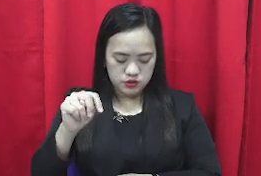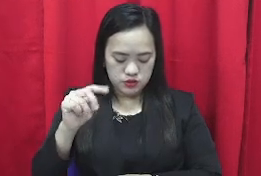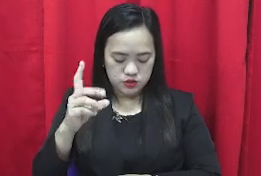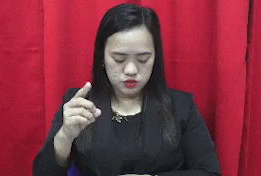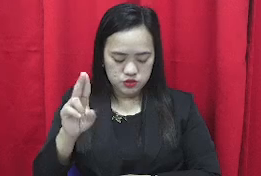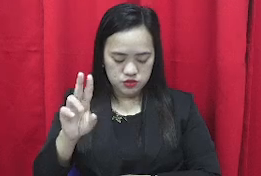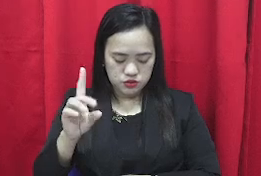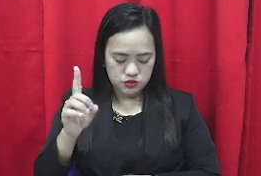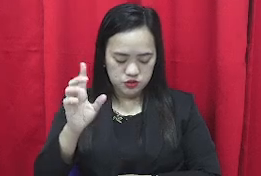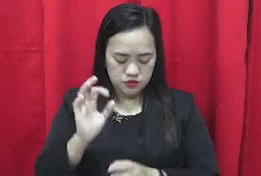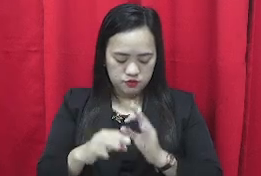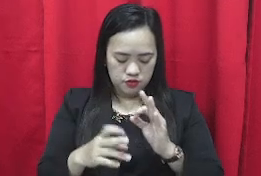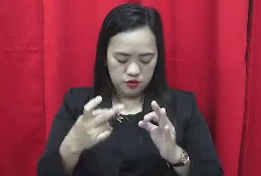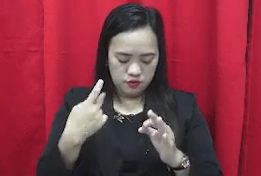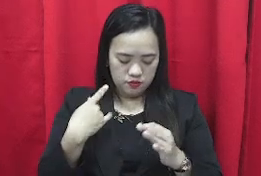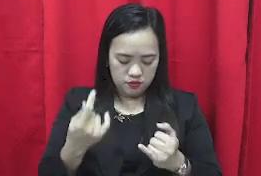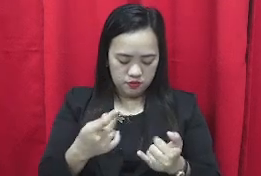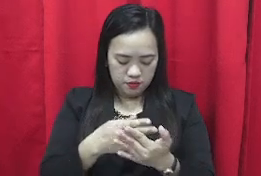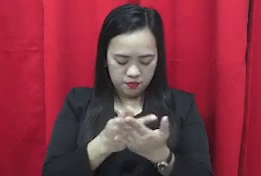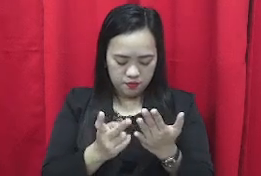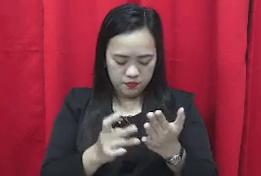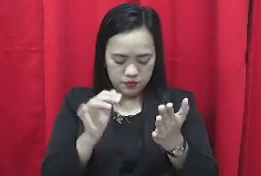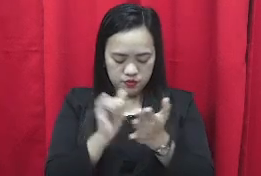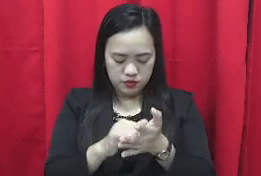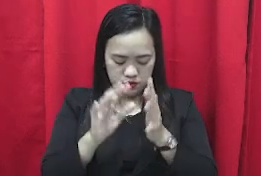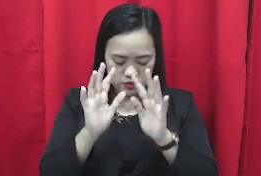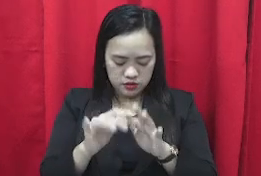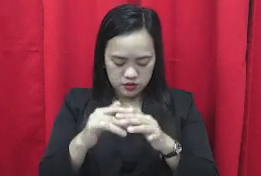isang makakapag display ng